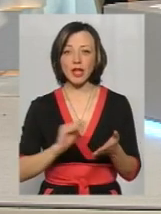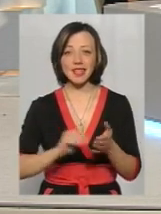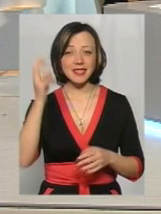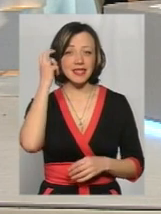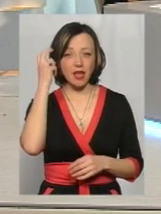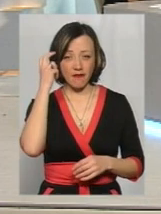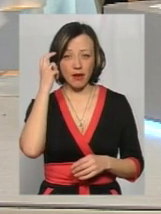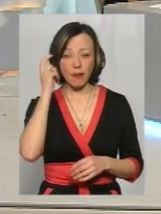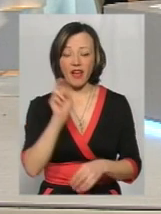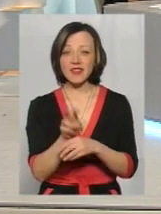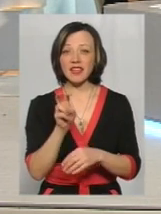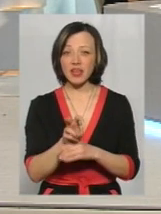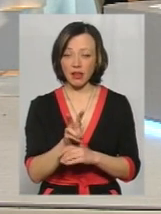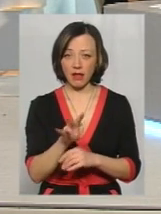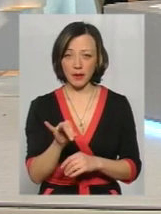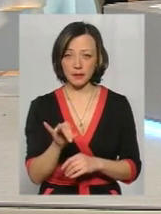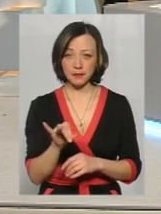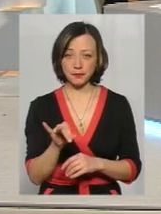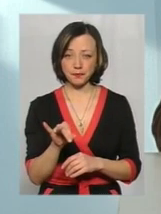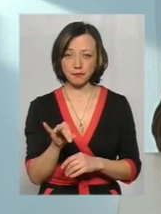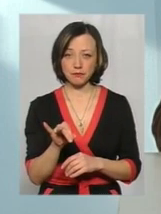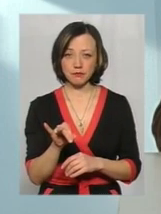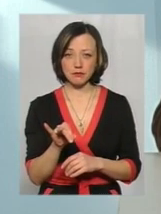Києва відвідали